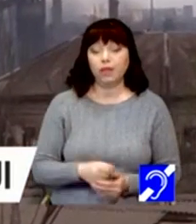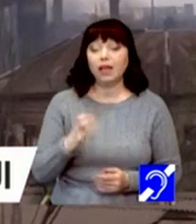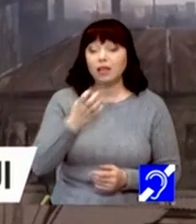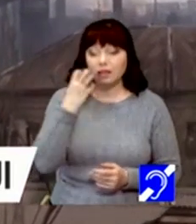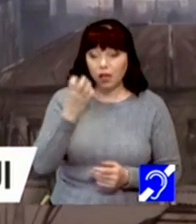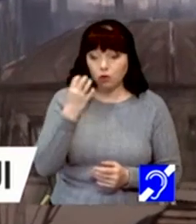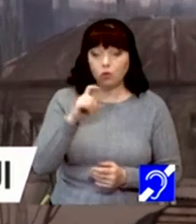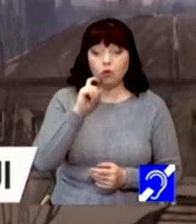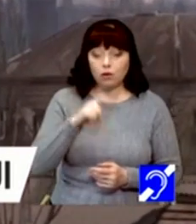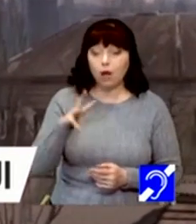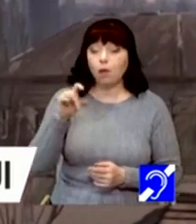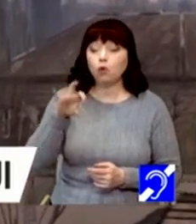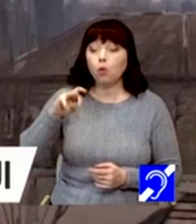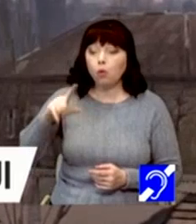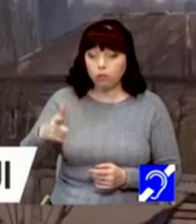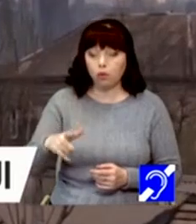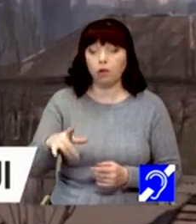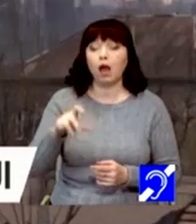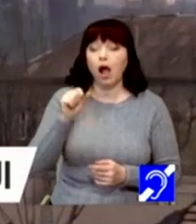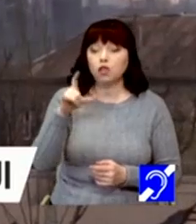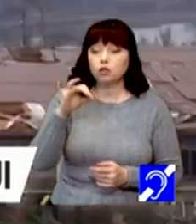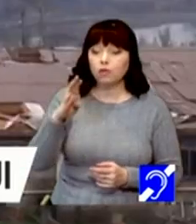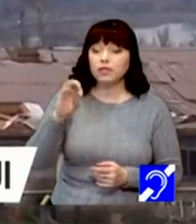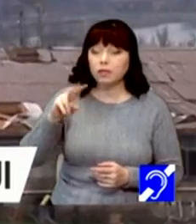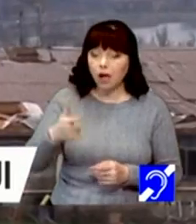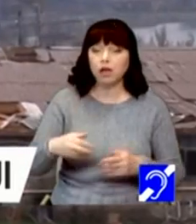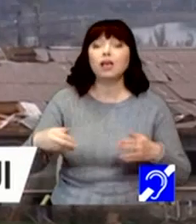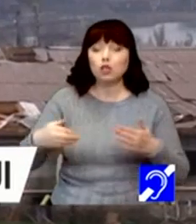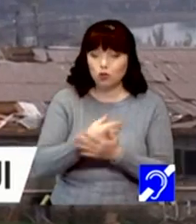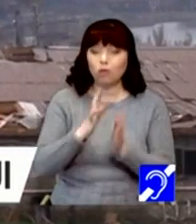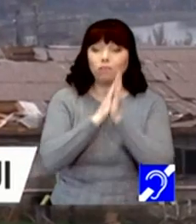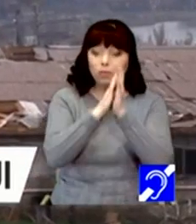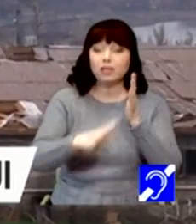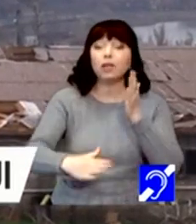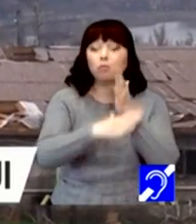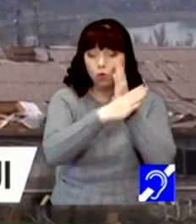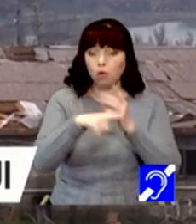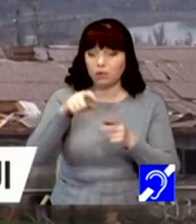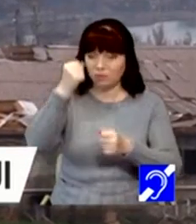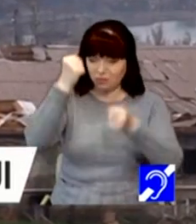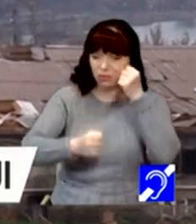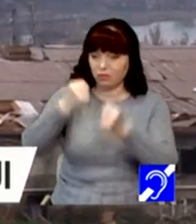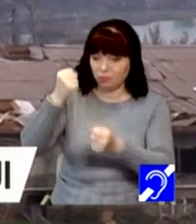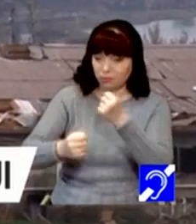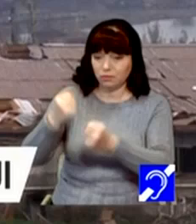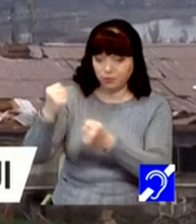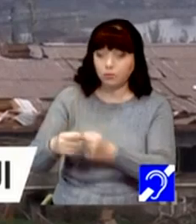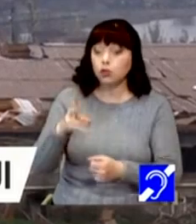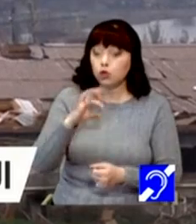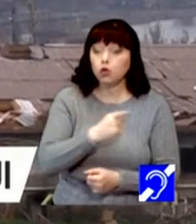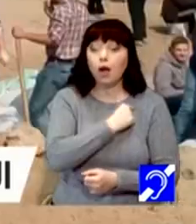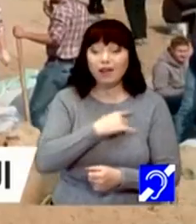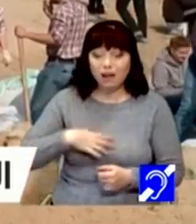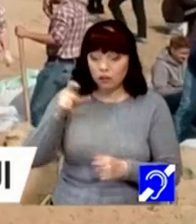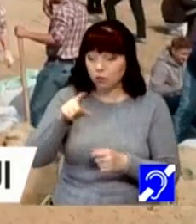sudul Ucrainei la mariupol soldații blocați în otelas stau lansat un apel ajutor uzina este bombardată masivă în timp ce rușii nu permit răniților să